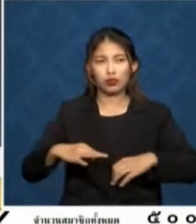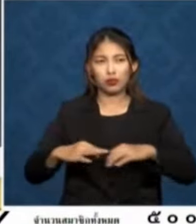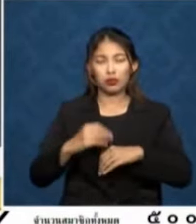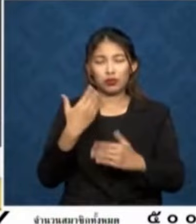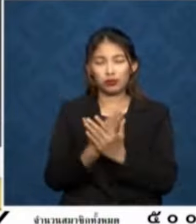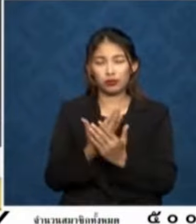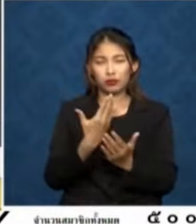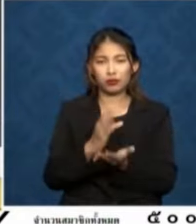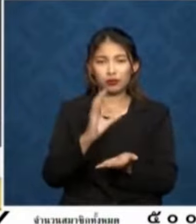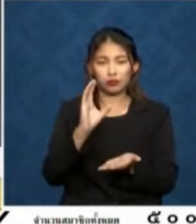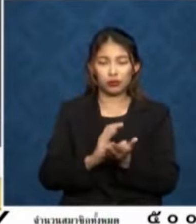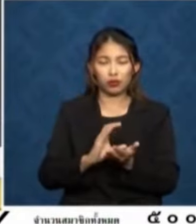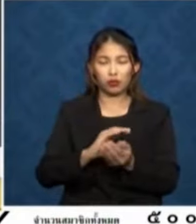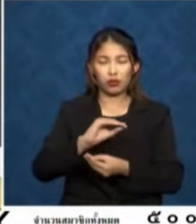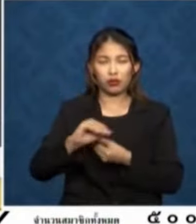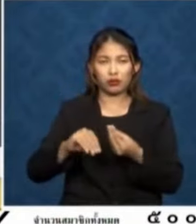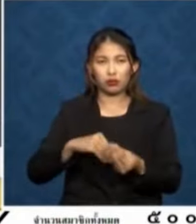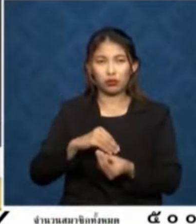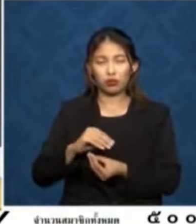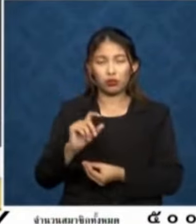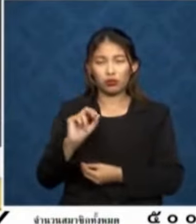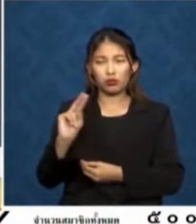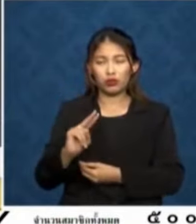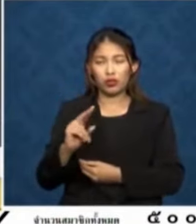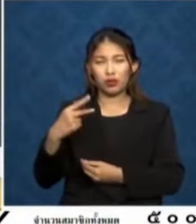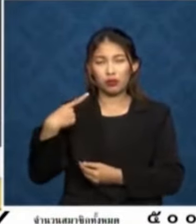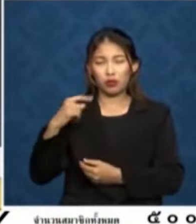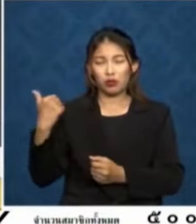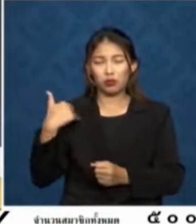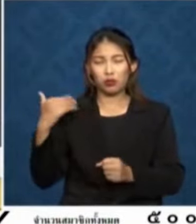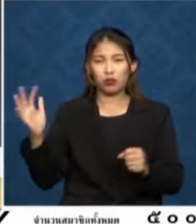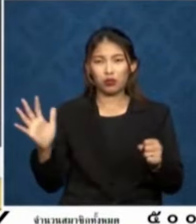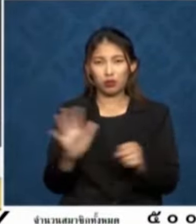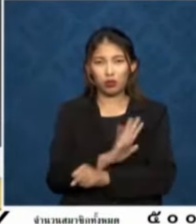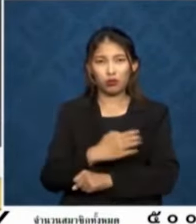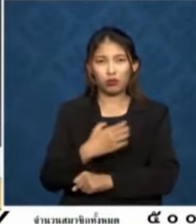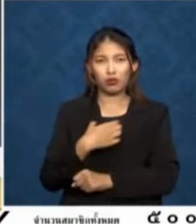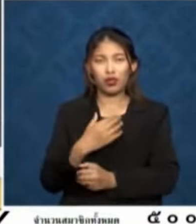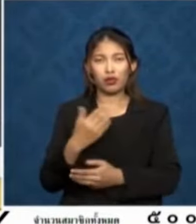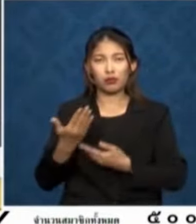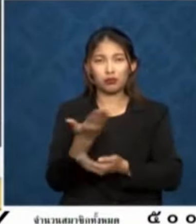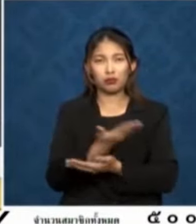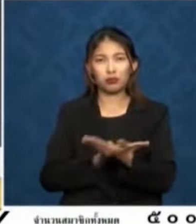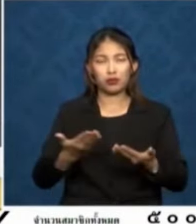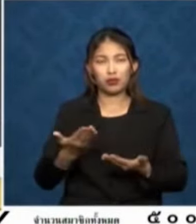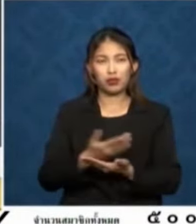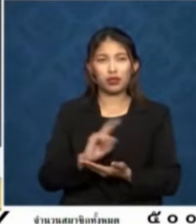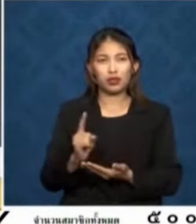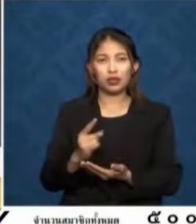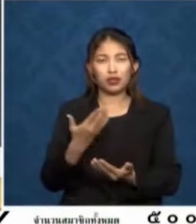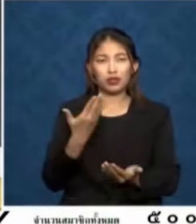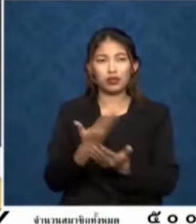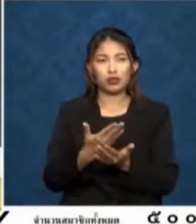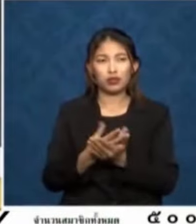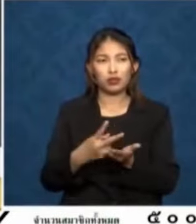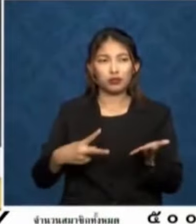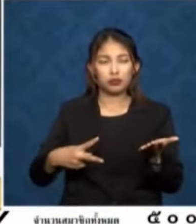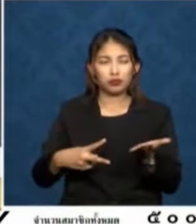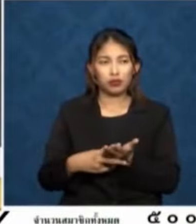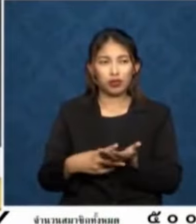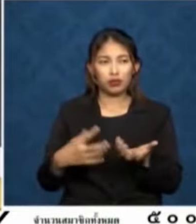ประมาณแผ่นดินนั้นเกิดประโยชน์ให้สูงที่สุดนะคะดิฉันจึงขอพิจารณานะคะตัดเอ่อครุพันธ์